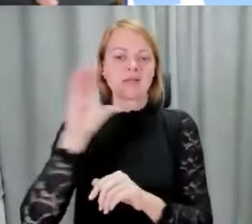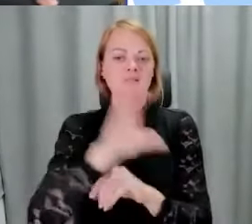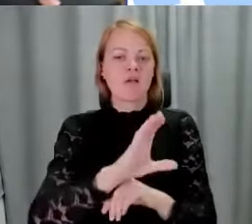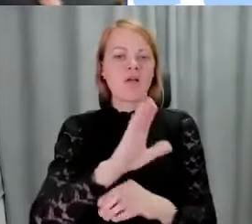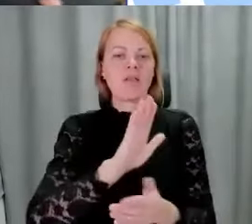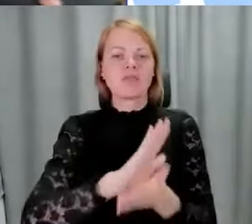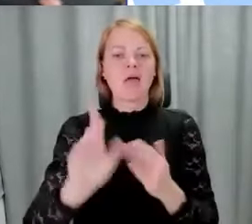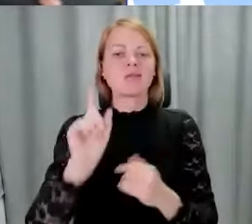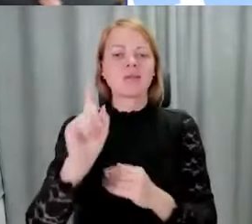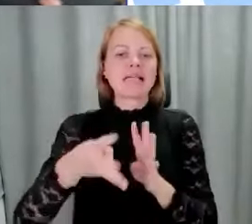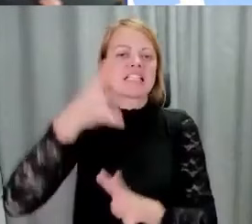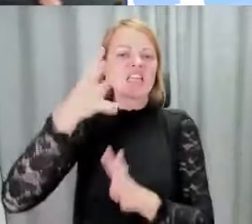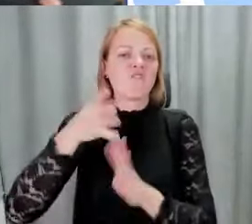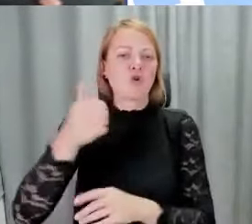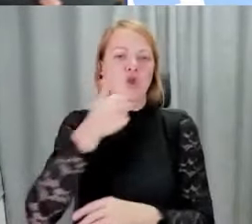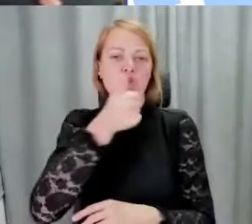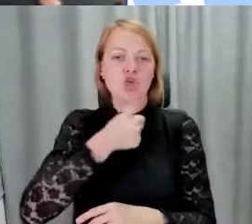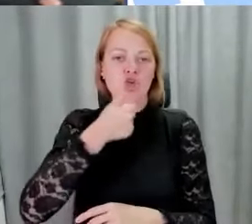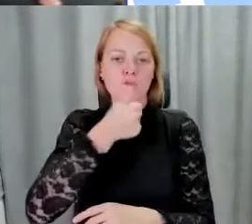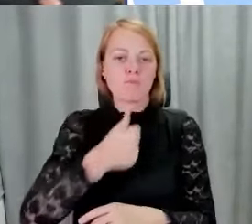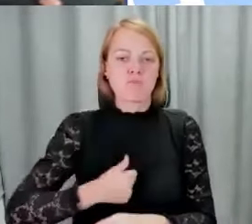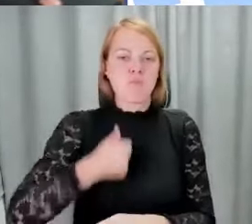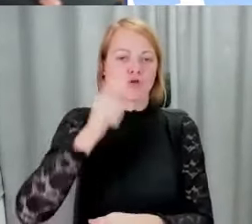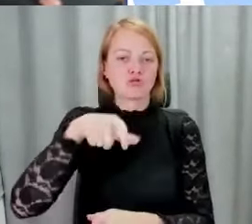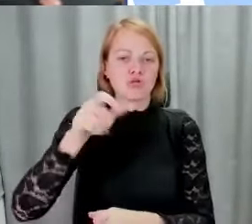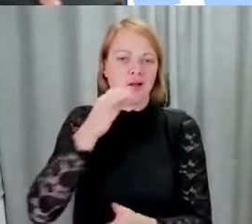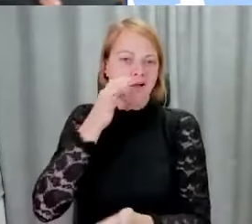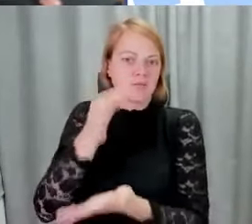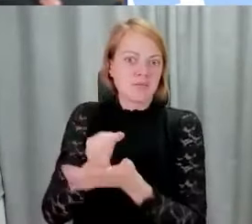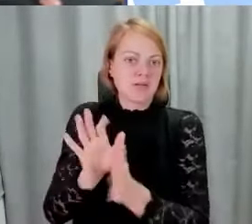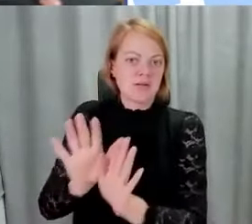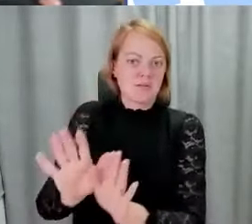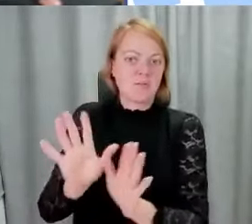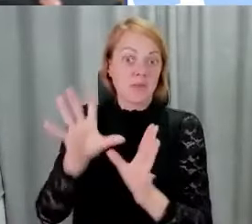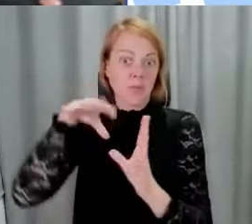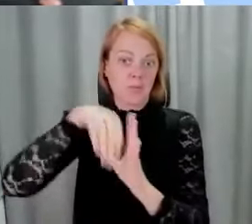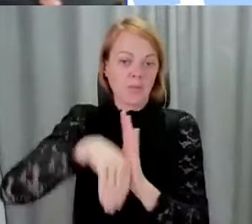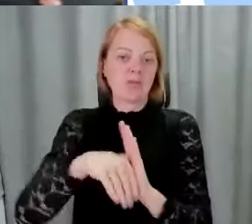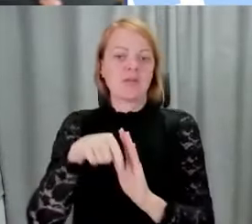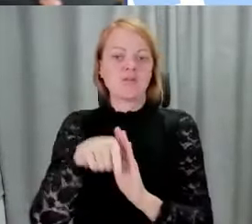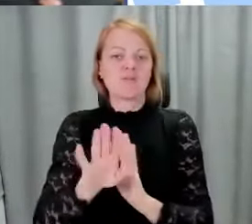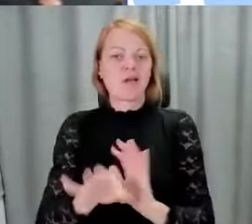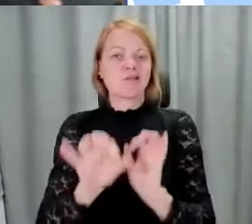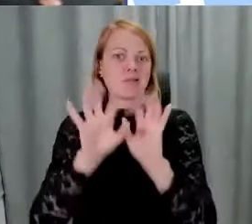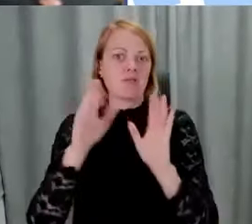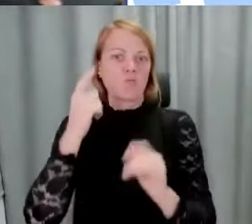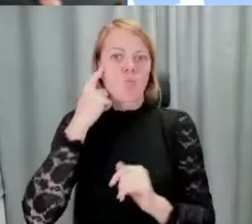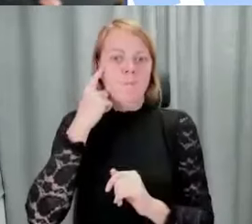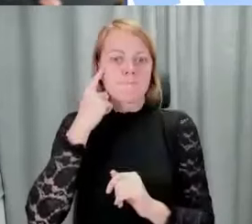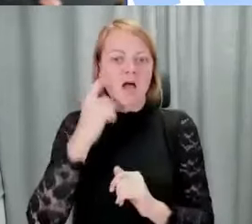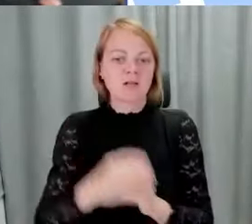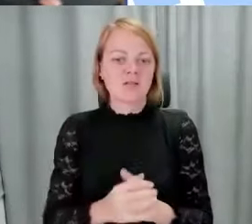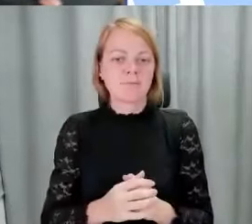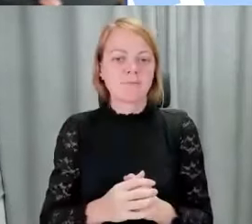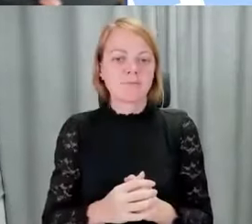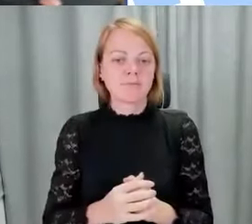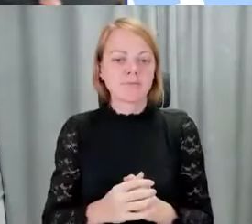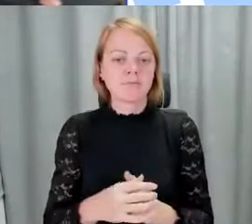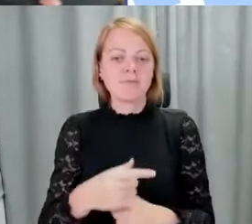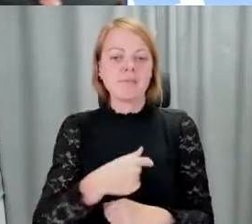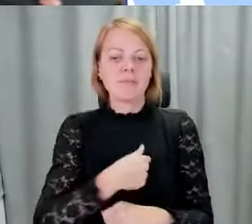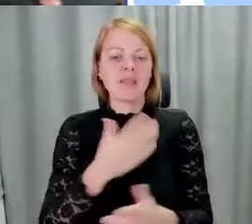daudzdzīvokļu māju īpašnieku un dzīvokļu īpašnieku atbildībā šo sākt domāt? Jā, esmu